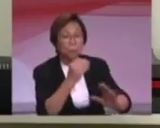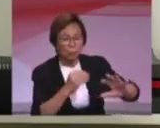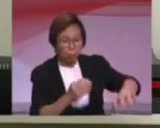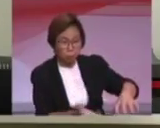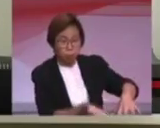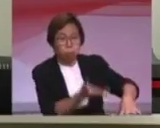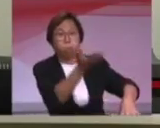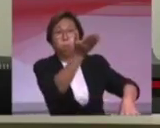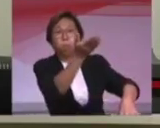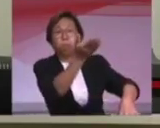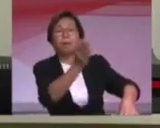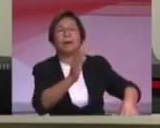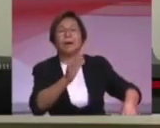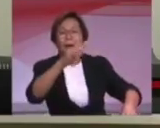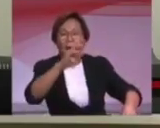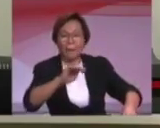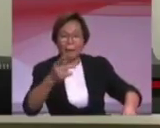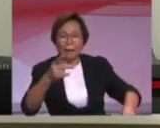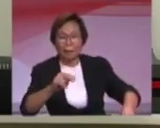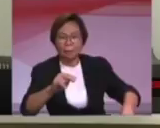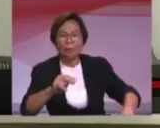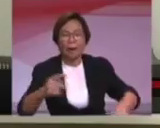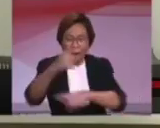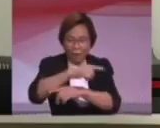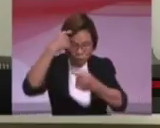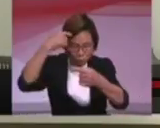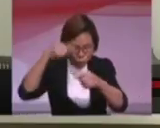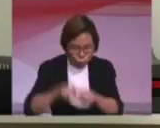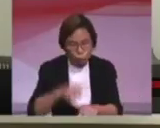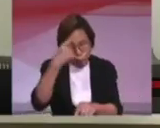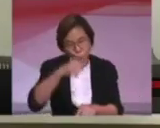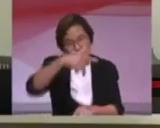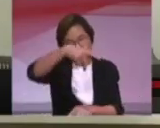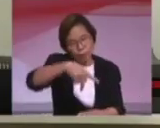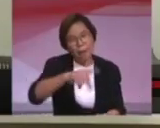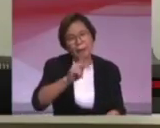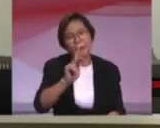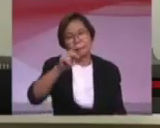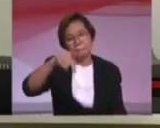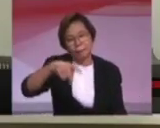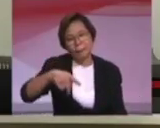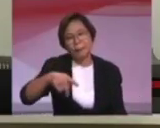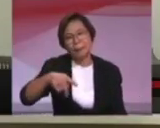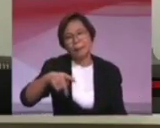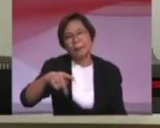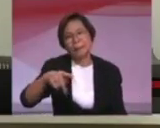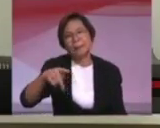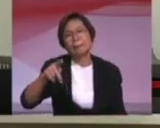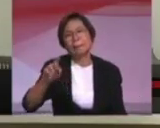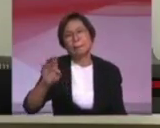maka sidang khas MKN hari ini bersetuju untuk melaksanakan Perintah Kawalan Pergerakan